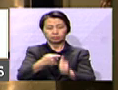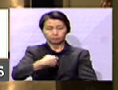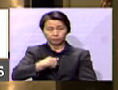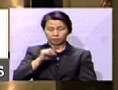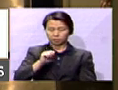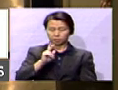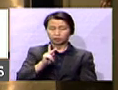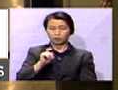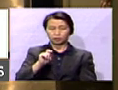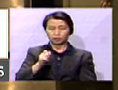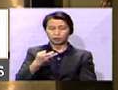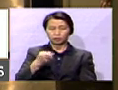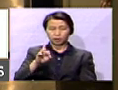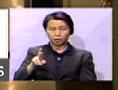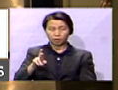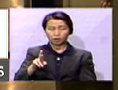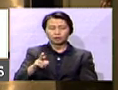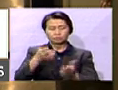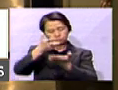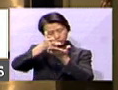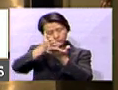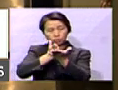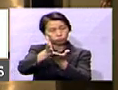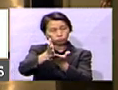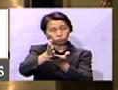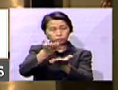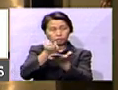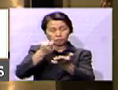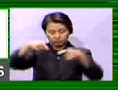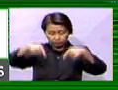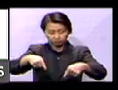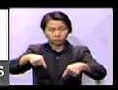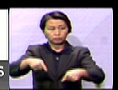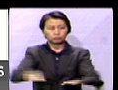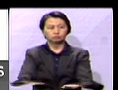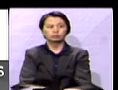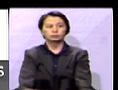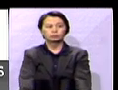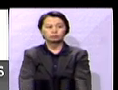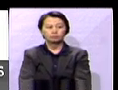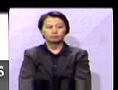Muhammad Akhtar Haji Hamzah secara langsung dari MyTech untuk membawakan perkembangan.